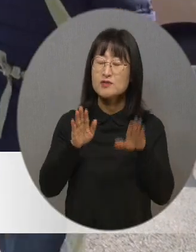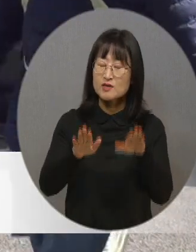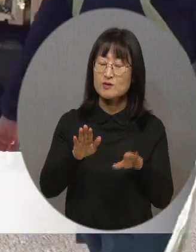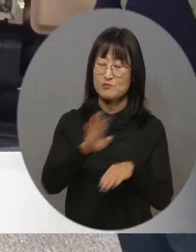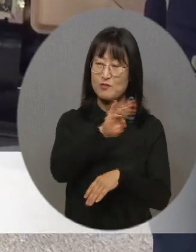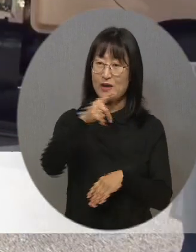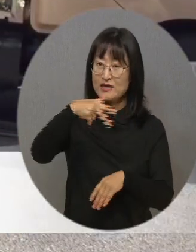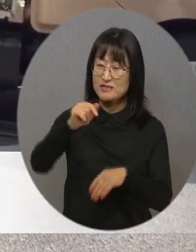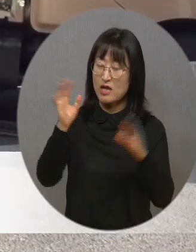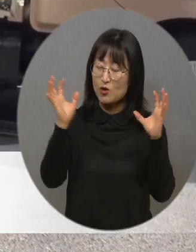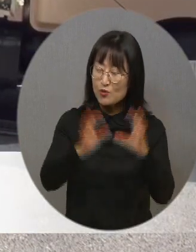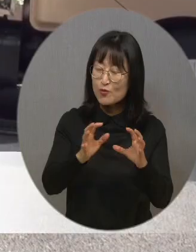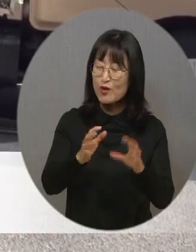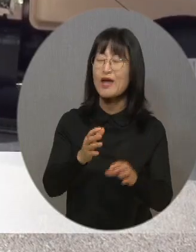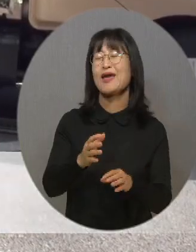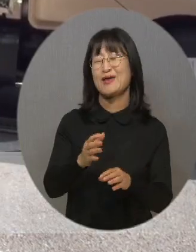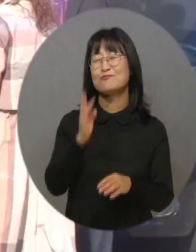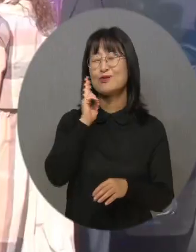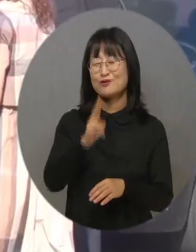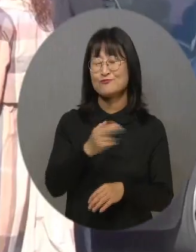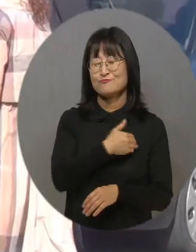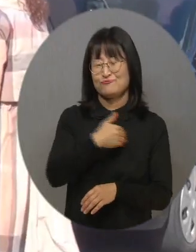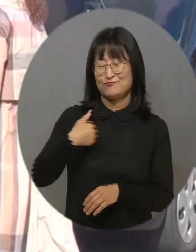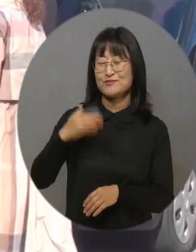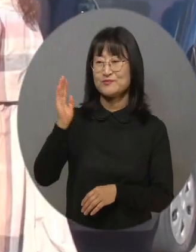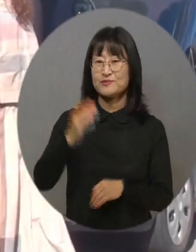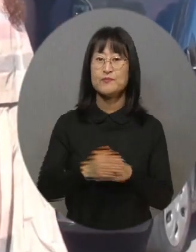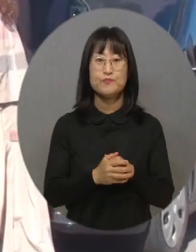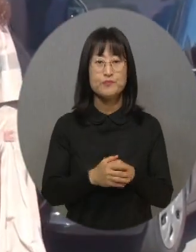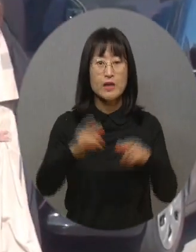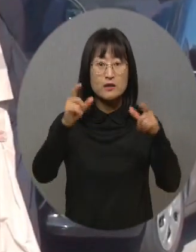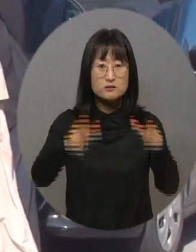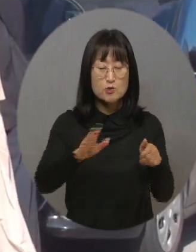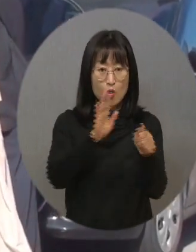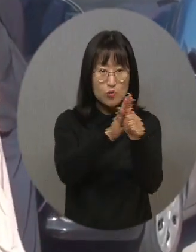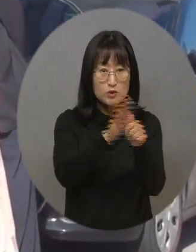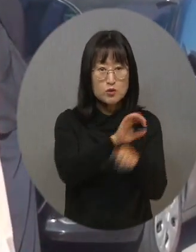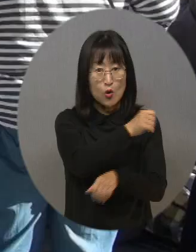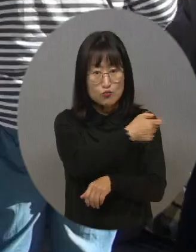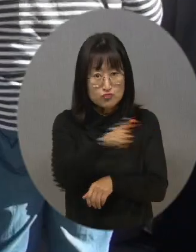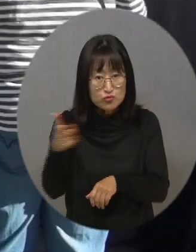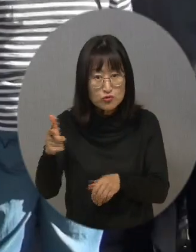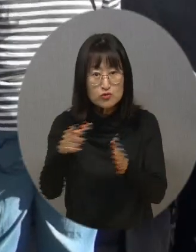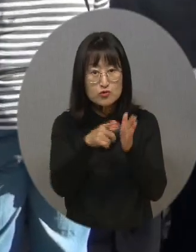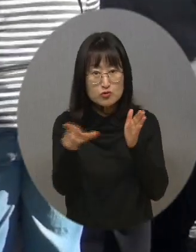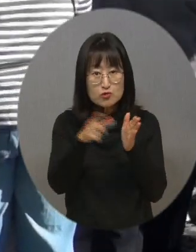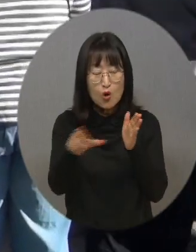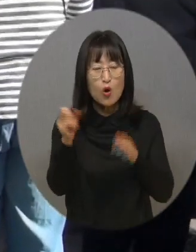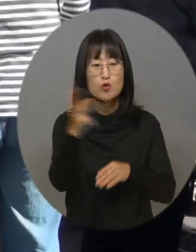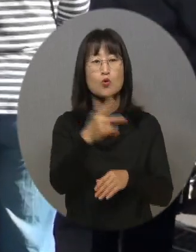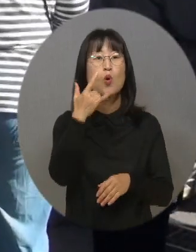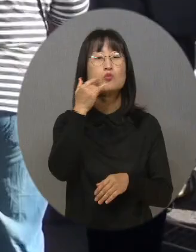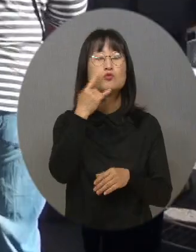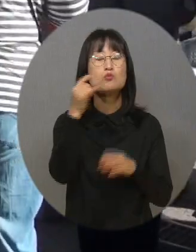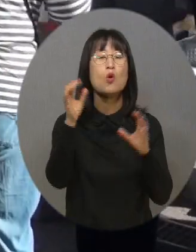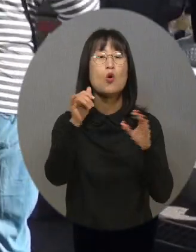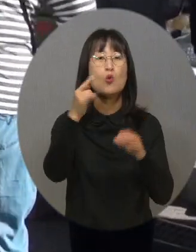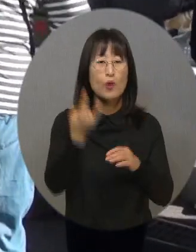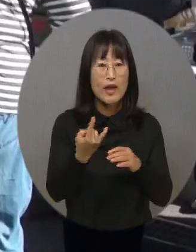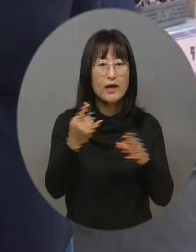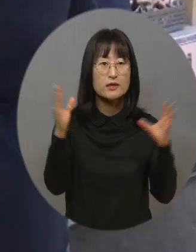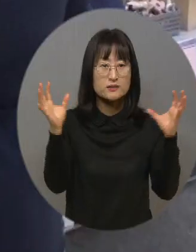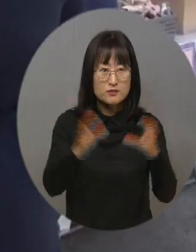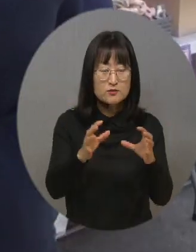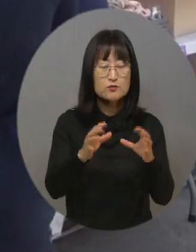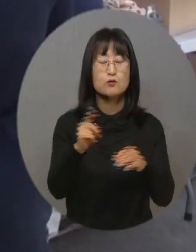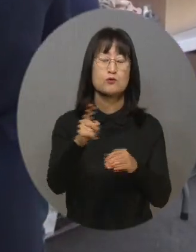바자회를 더 풍성하게 할 수 있어서 지역의 후원자들은 물품으로, 인근 지역 부모의 식구들과 지역